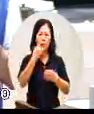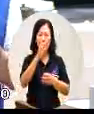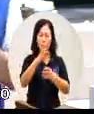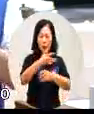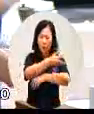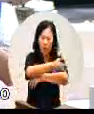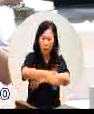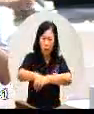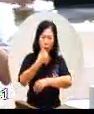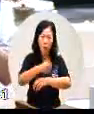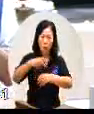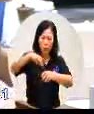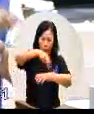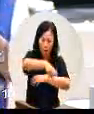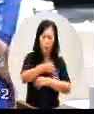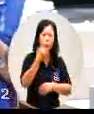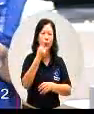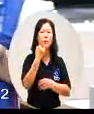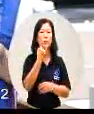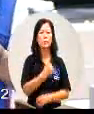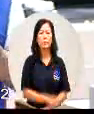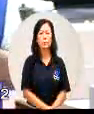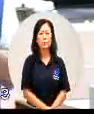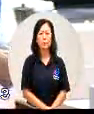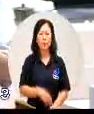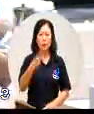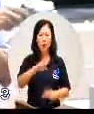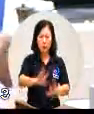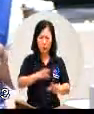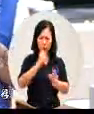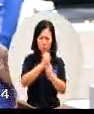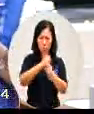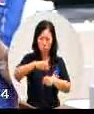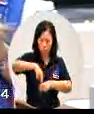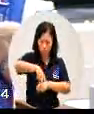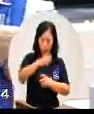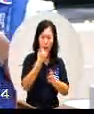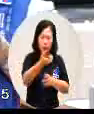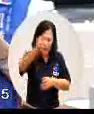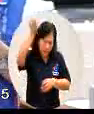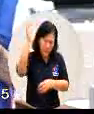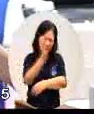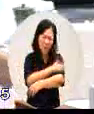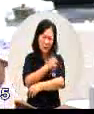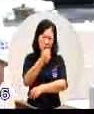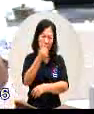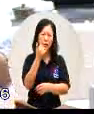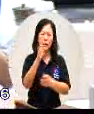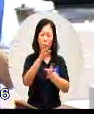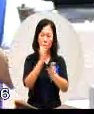河面过去，跟我们现在在通行的那个陈代理市长时代的这些哦，那个专用道就